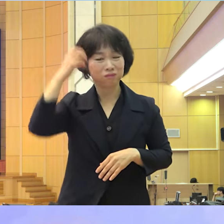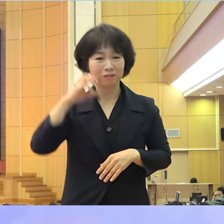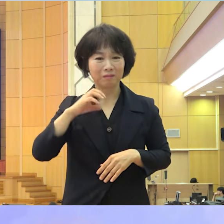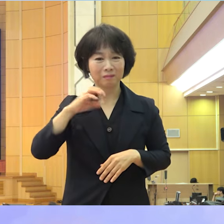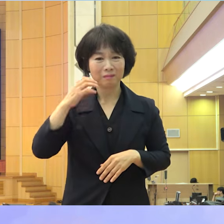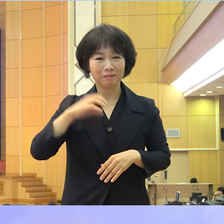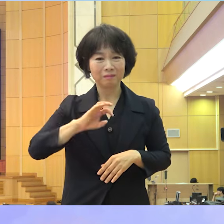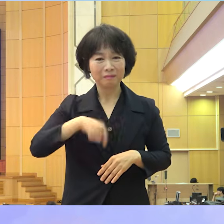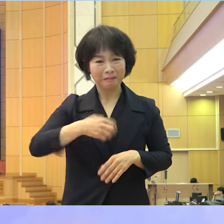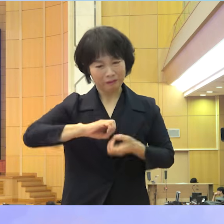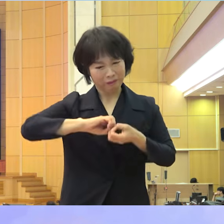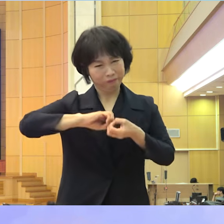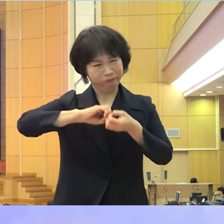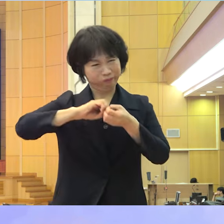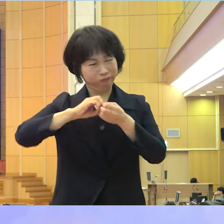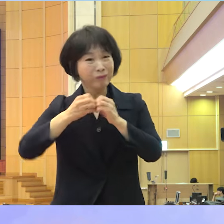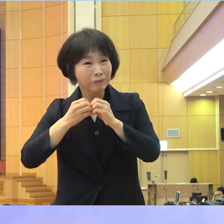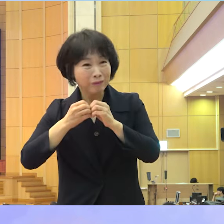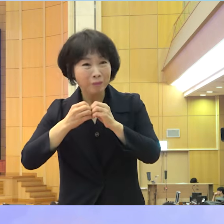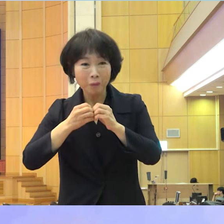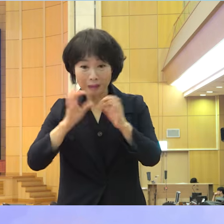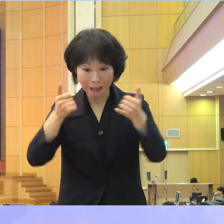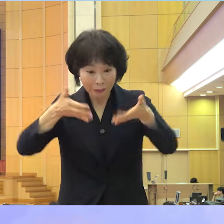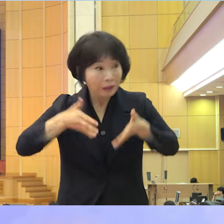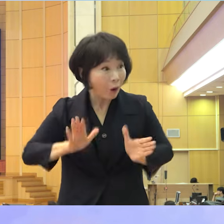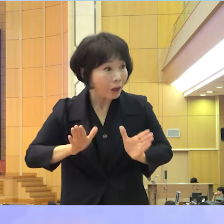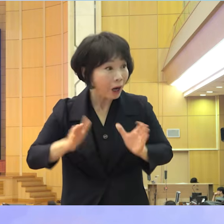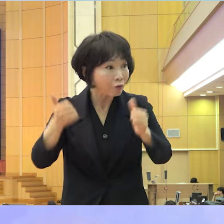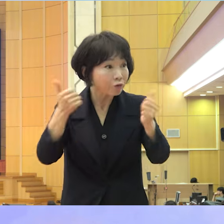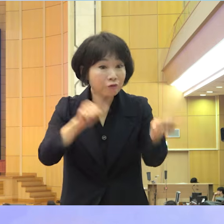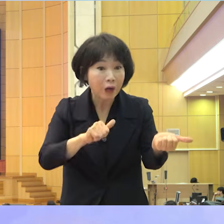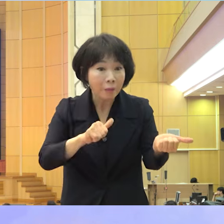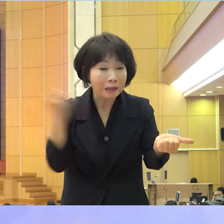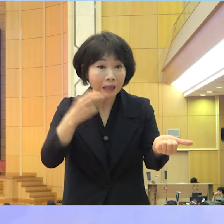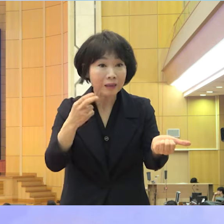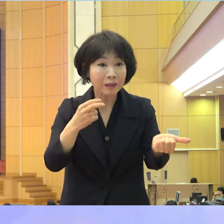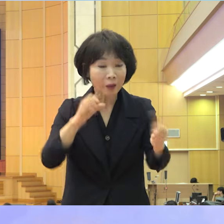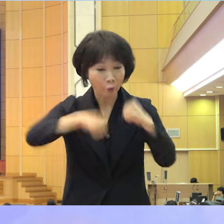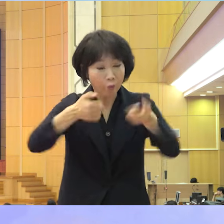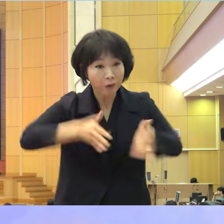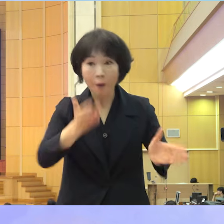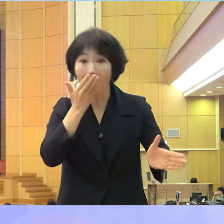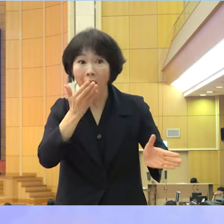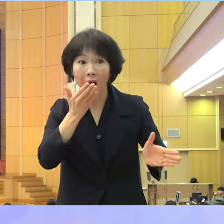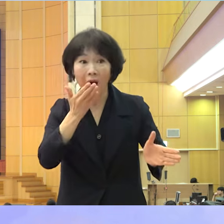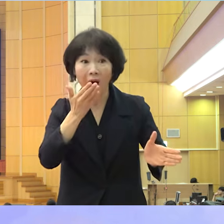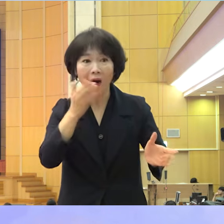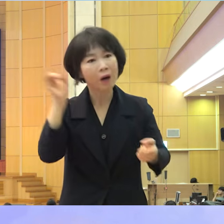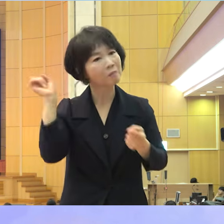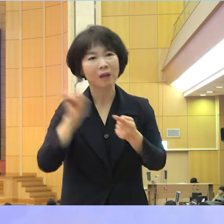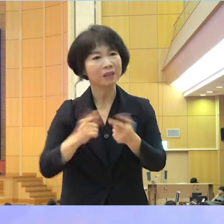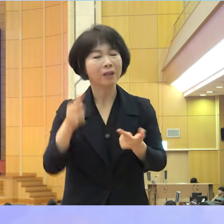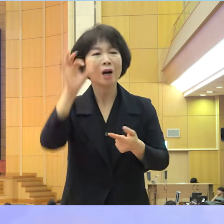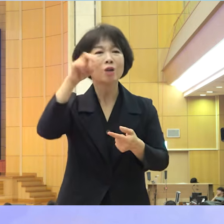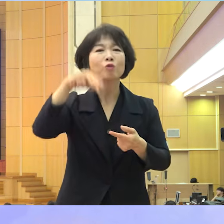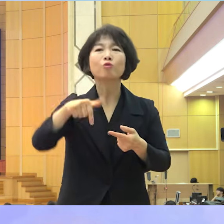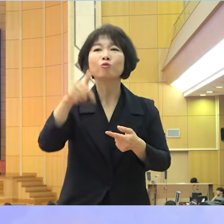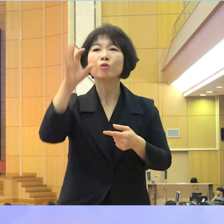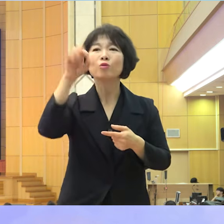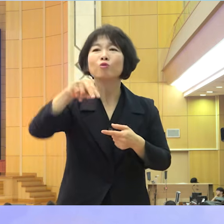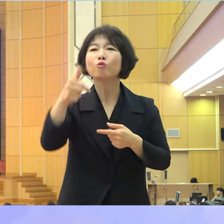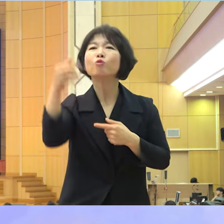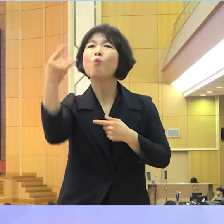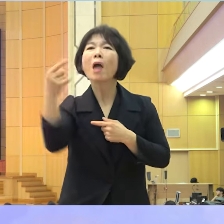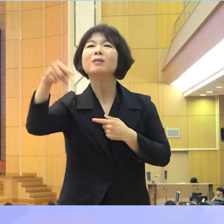사람도 있고, 이래서 윤회설이라고 하는 것을 주장하고 있습니다. 윤회라는 말 들어봤죠? 윤회라는 말.